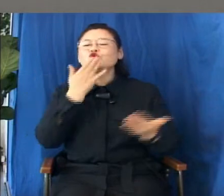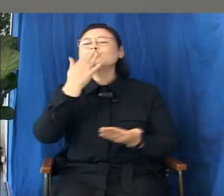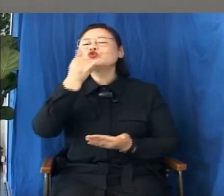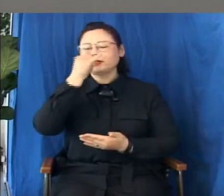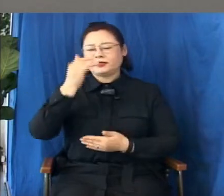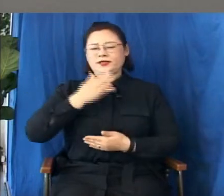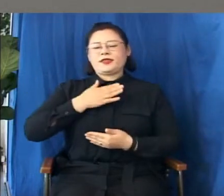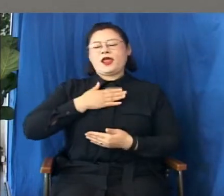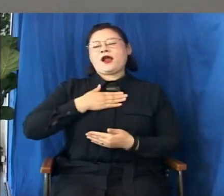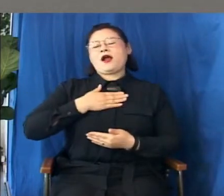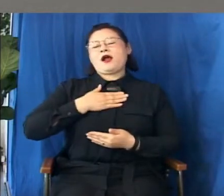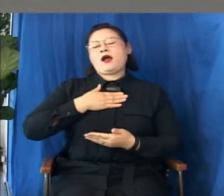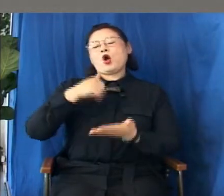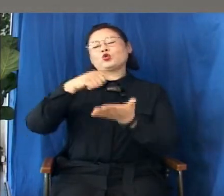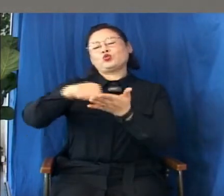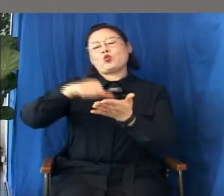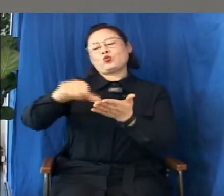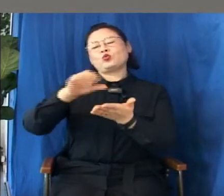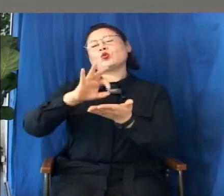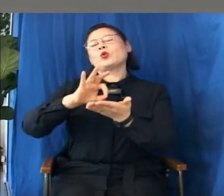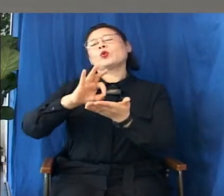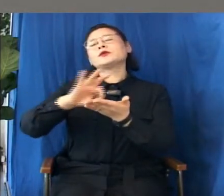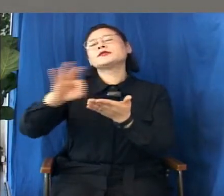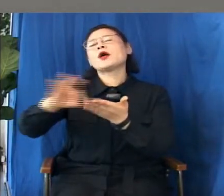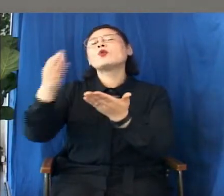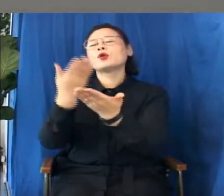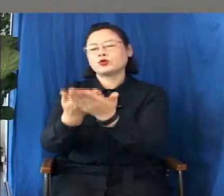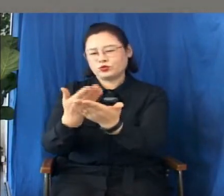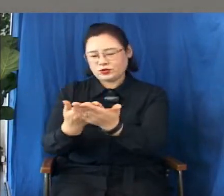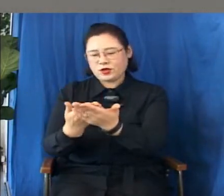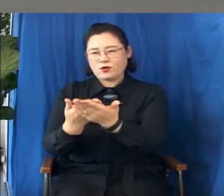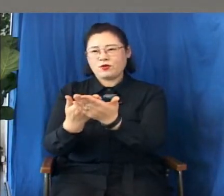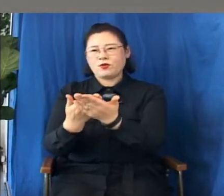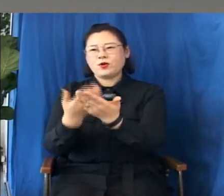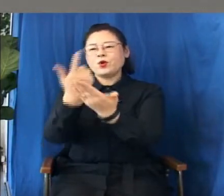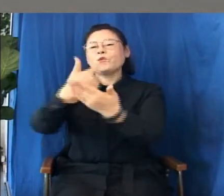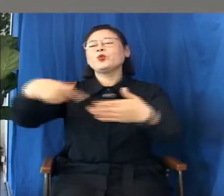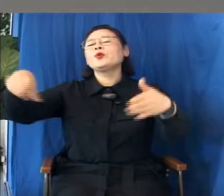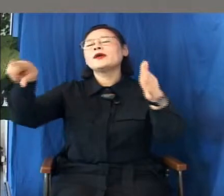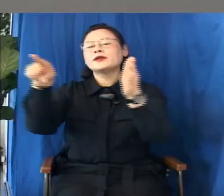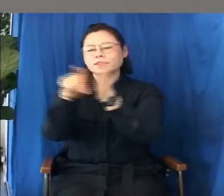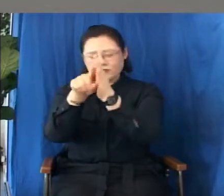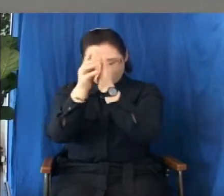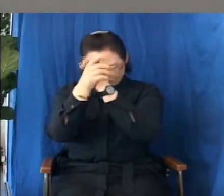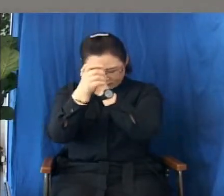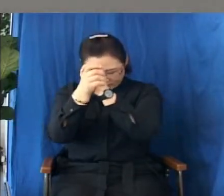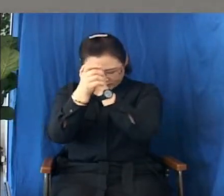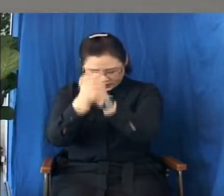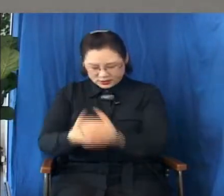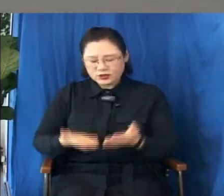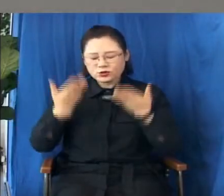쓰임받기를 원합니다. 나를 좀 그렇게 써주세요 주님. 그리고 이 시간 그렇게 되게 해달라고 합심해서 잠시 기도하겠습니다.